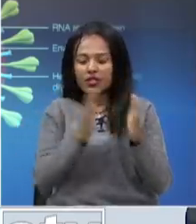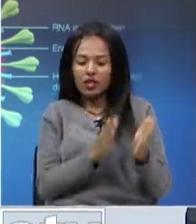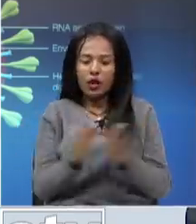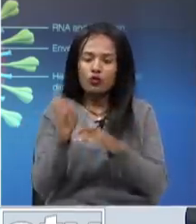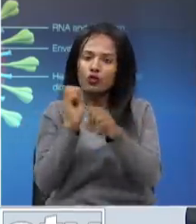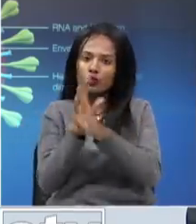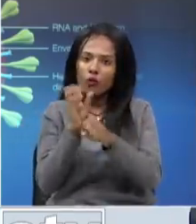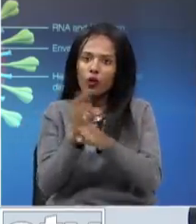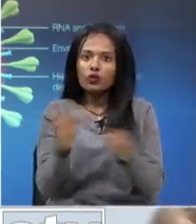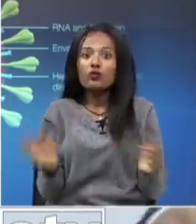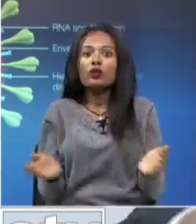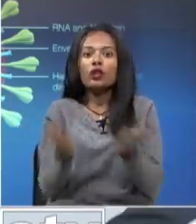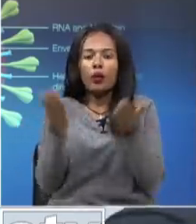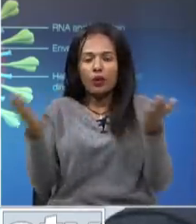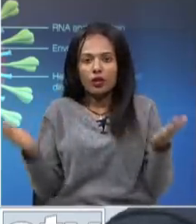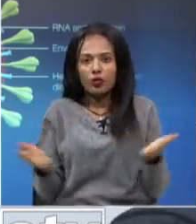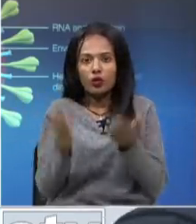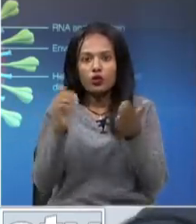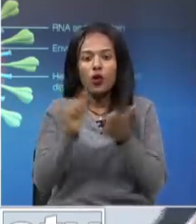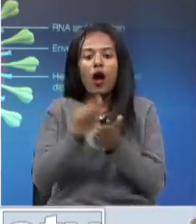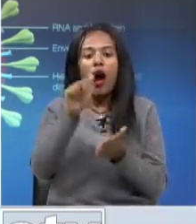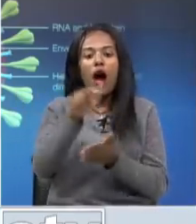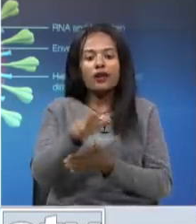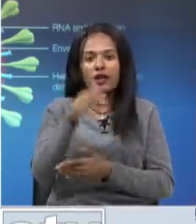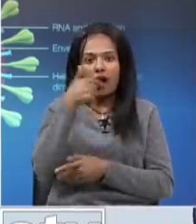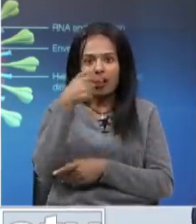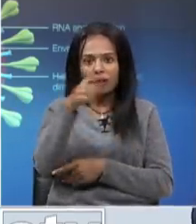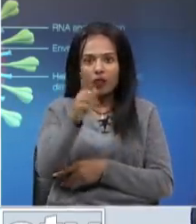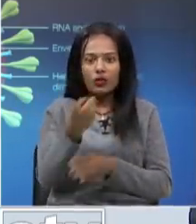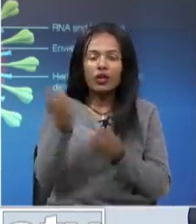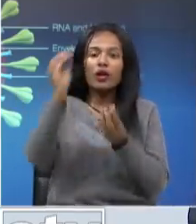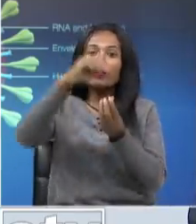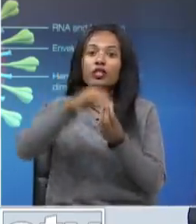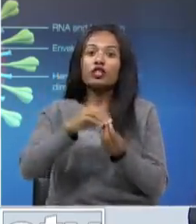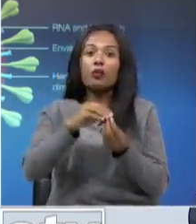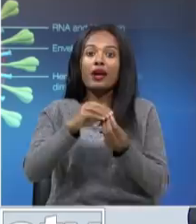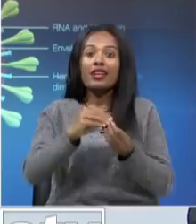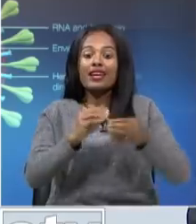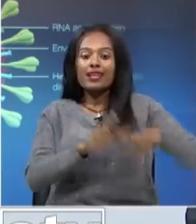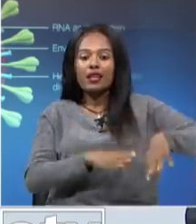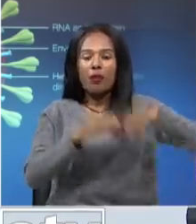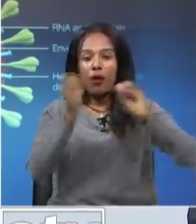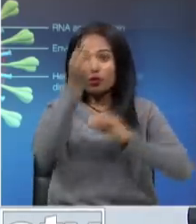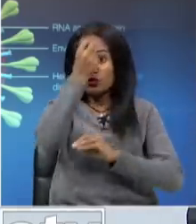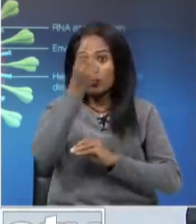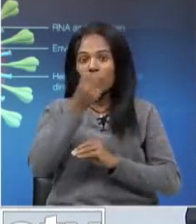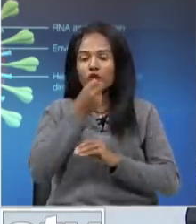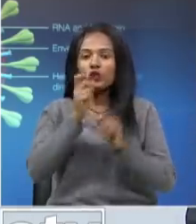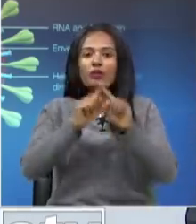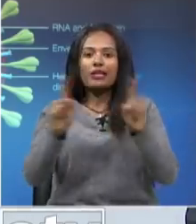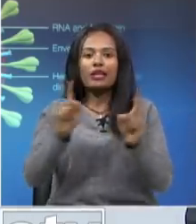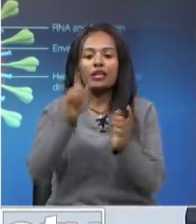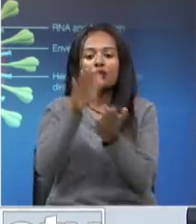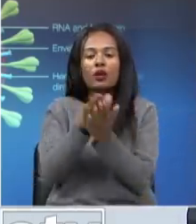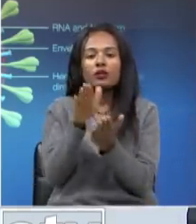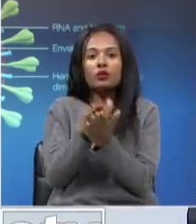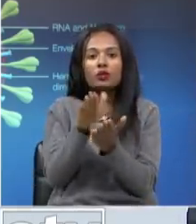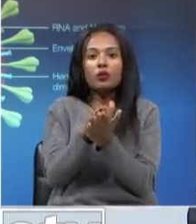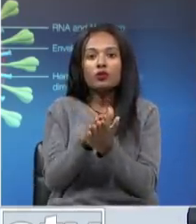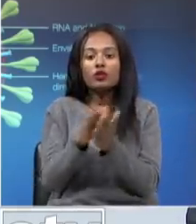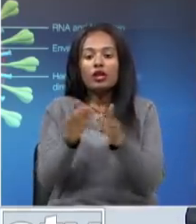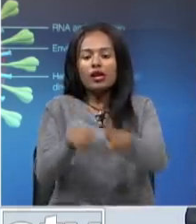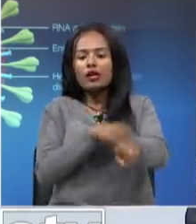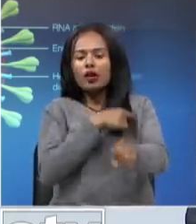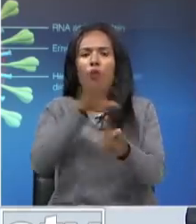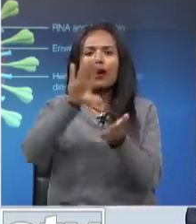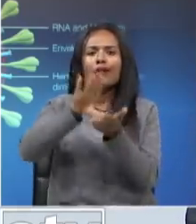እንድትመክሯቸውና እንድታበረታቷቸው አደራ ያልኩኝ። በተጨማሪም የተማሪዎች ወላጆች በተለይም ከትምህርት ቤቶች ርቀው